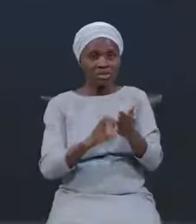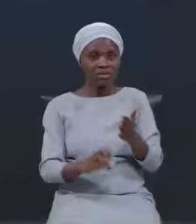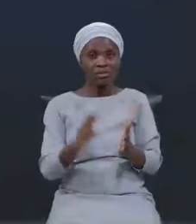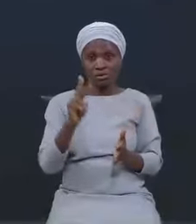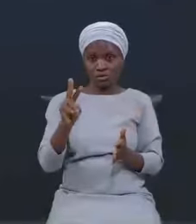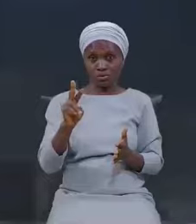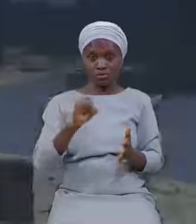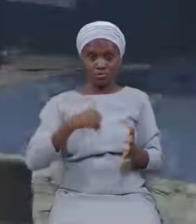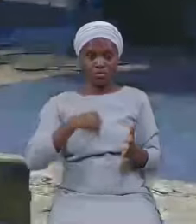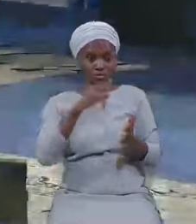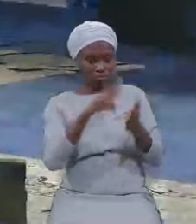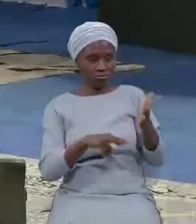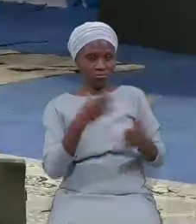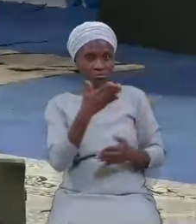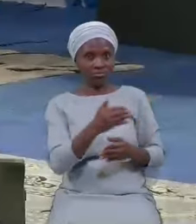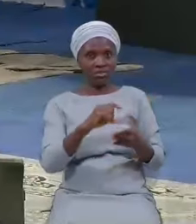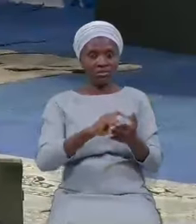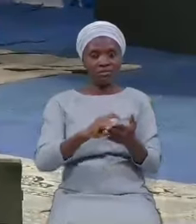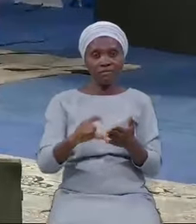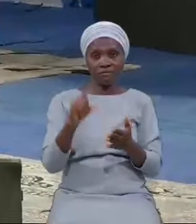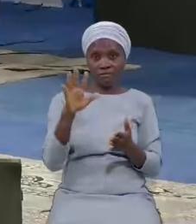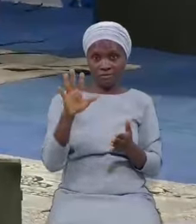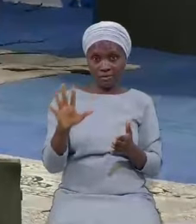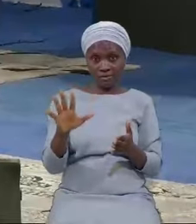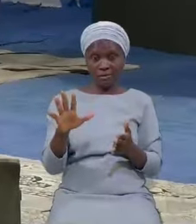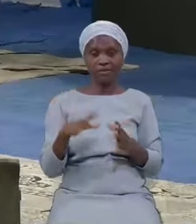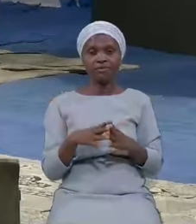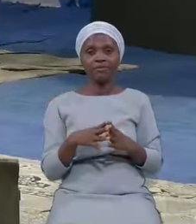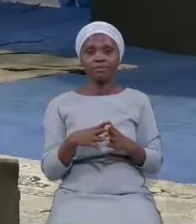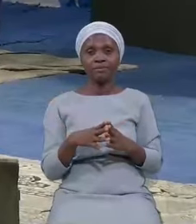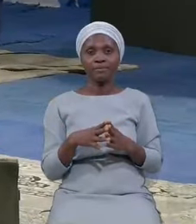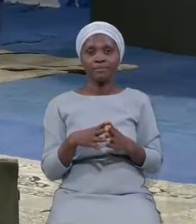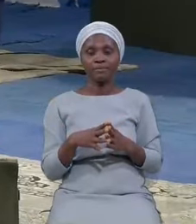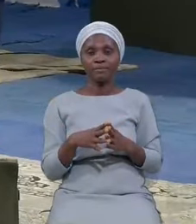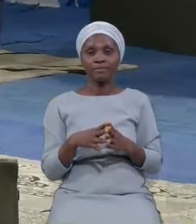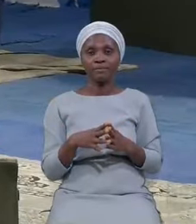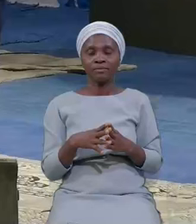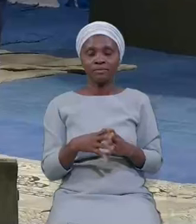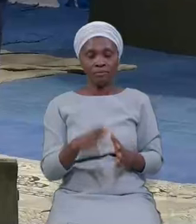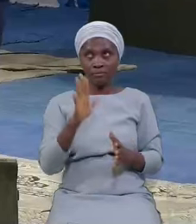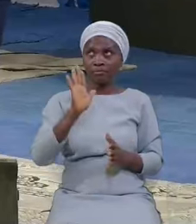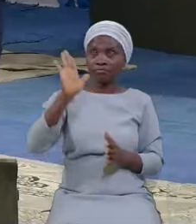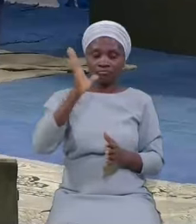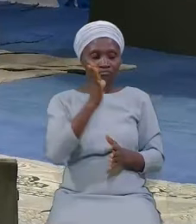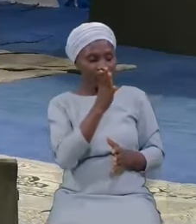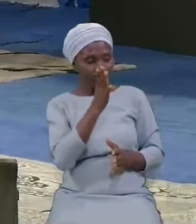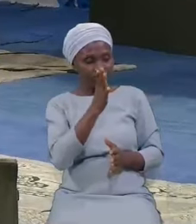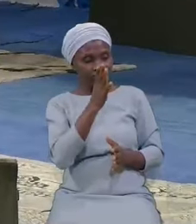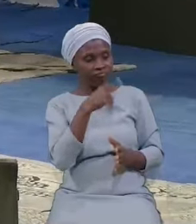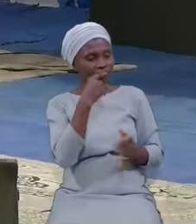5. Chapitre 2 de Jean 5. Sa mère dit aux serviteurs, «